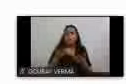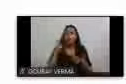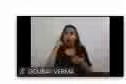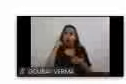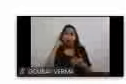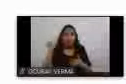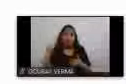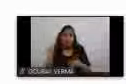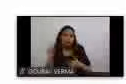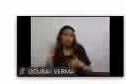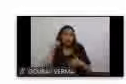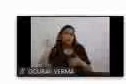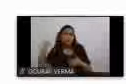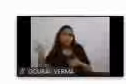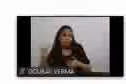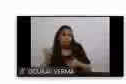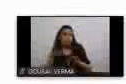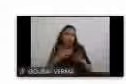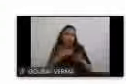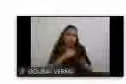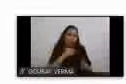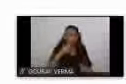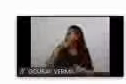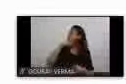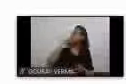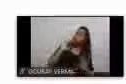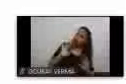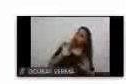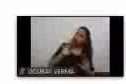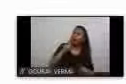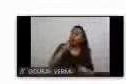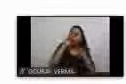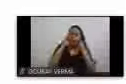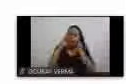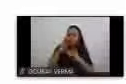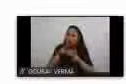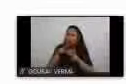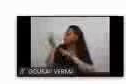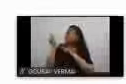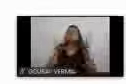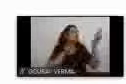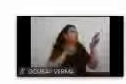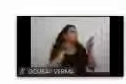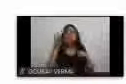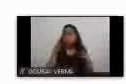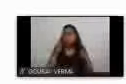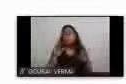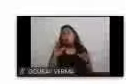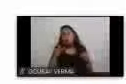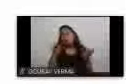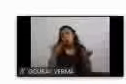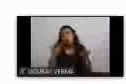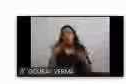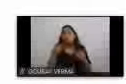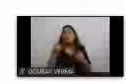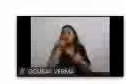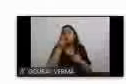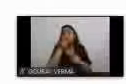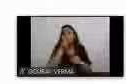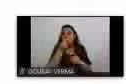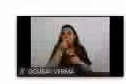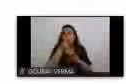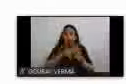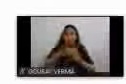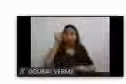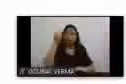हेड टर्न करती है, या बर्थ के पहले माँ को कोई ड्रग्स दिया है, मतलब मेडिसिन के रूप में ज्यादा दिया